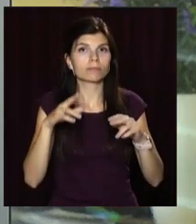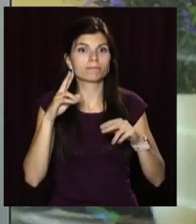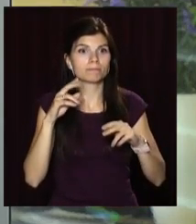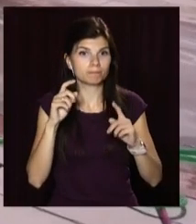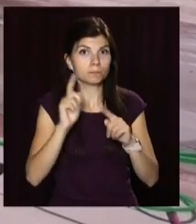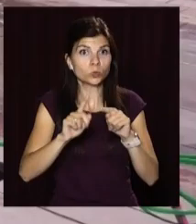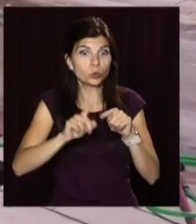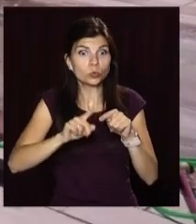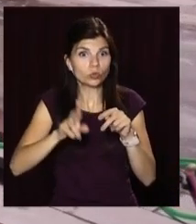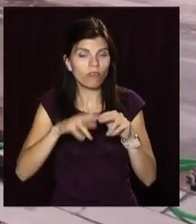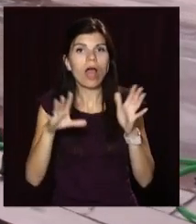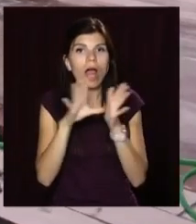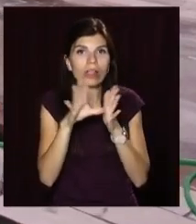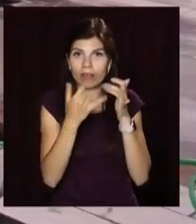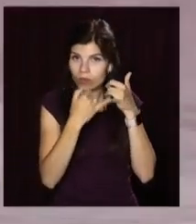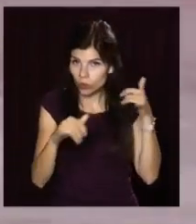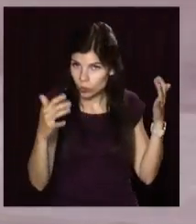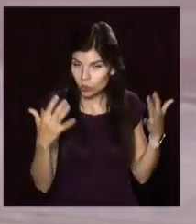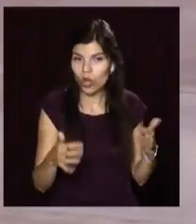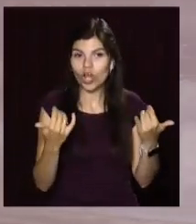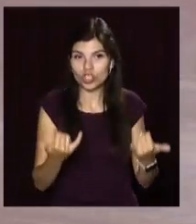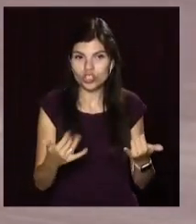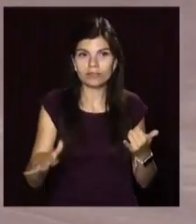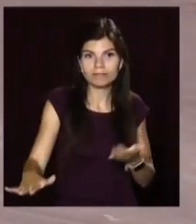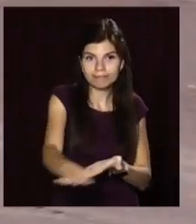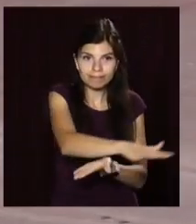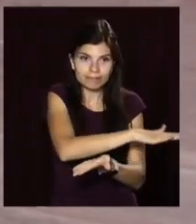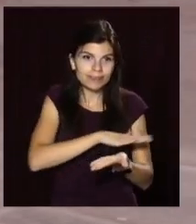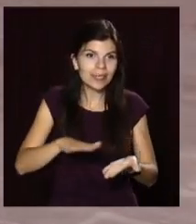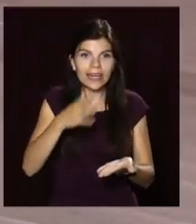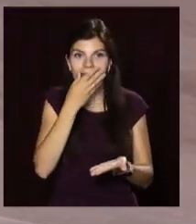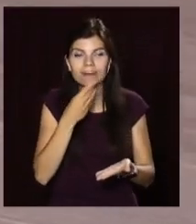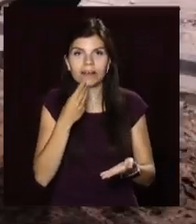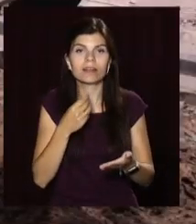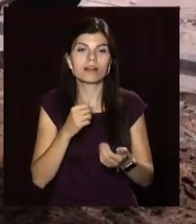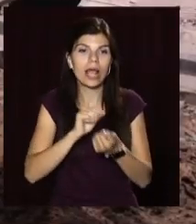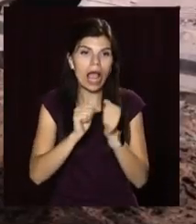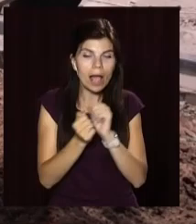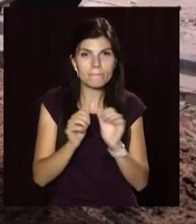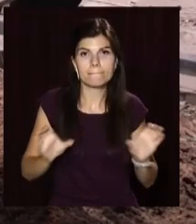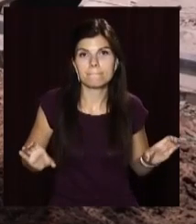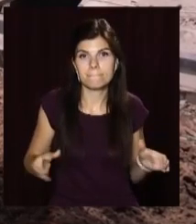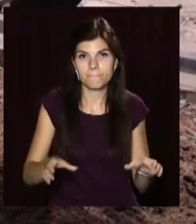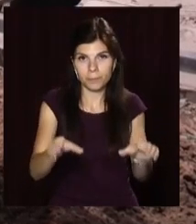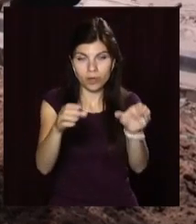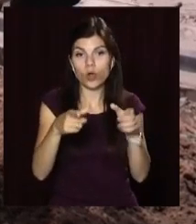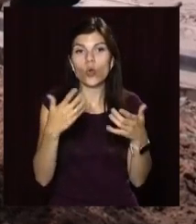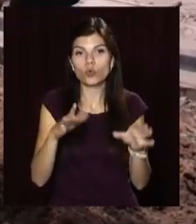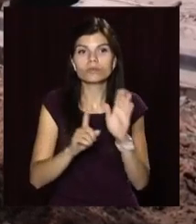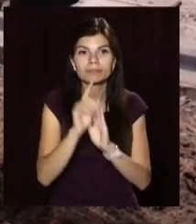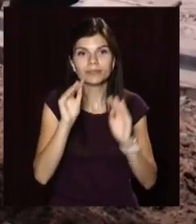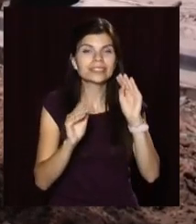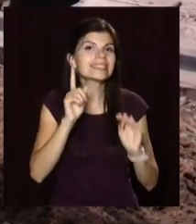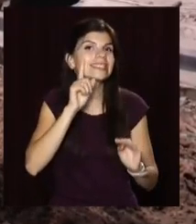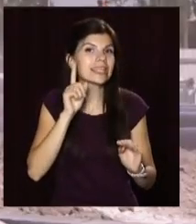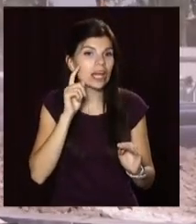і комунікації, зробили електрику, зараз вимощують алеї та влаштовують гранітний камінь. Крім того, вже розпочали